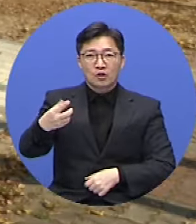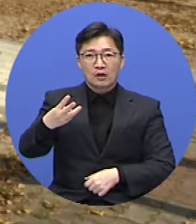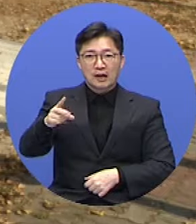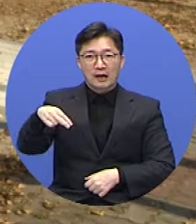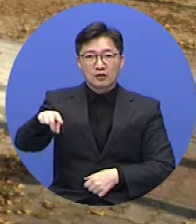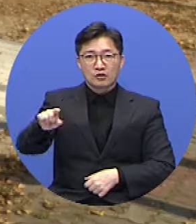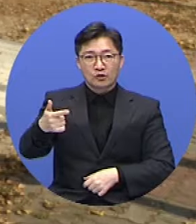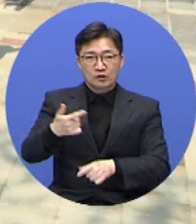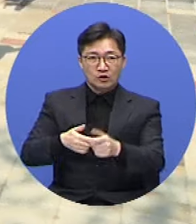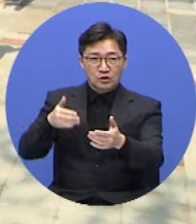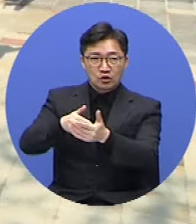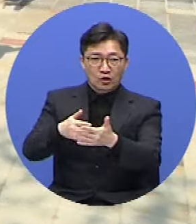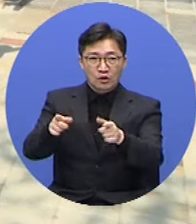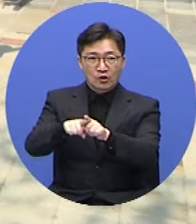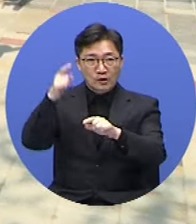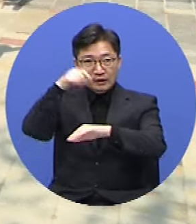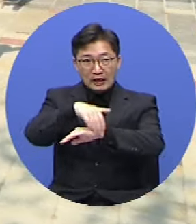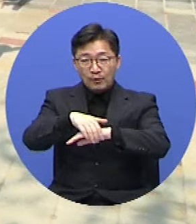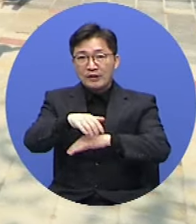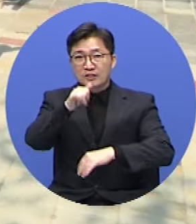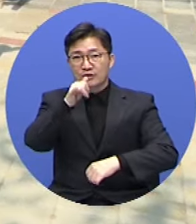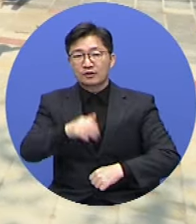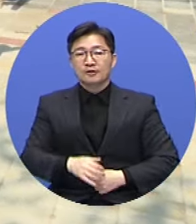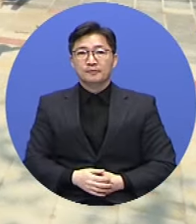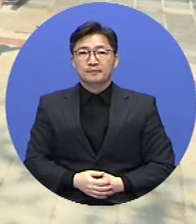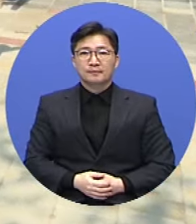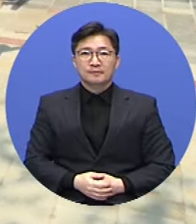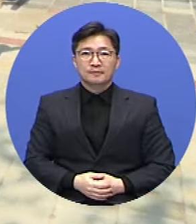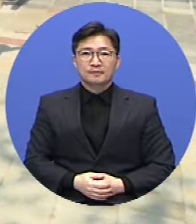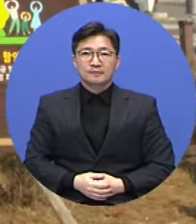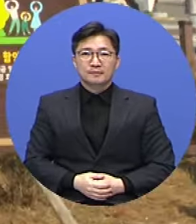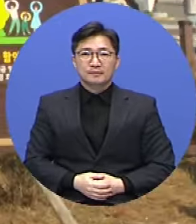부지에 추가로 도시숲을 조성할 계획입니다를 좀